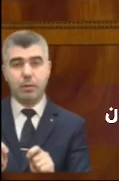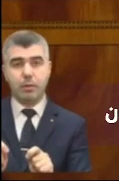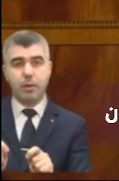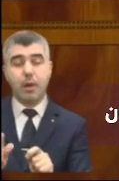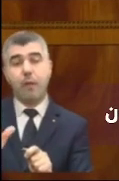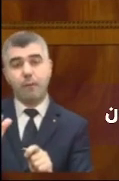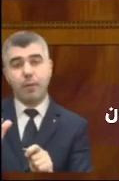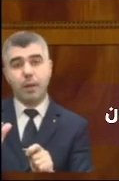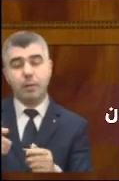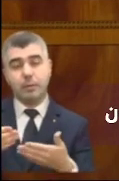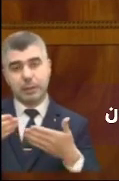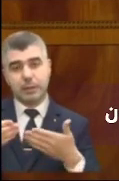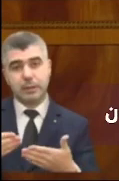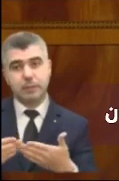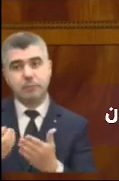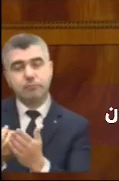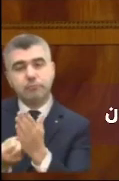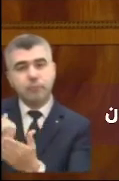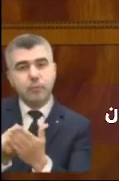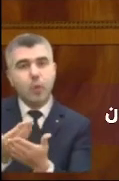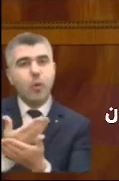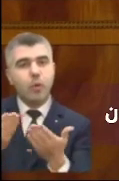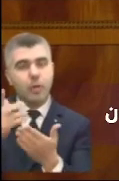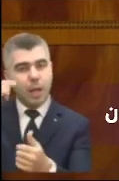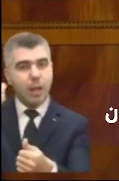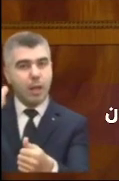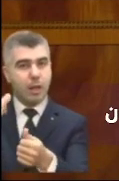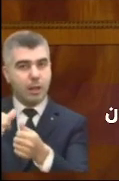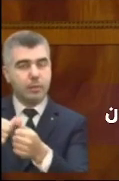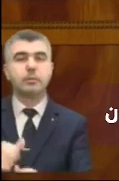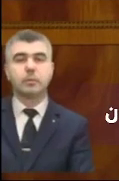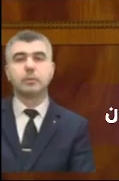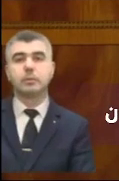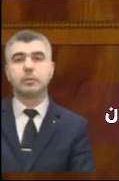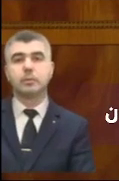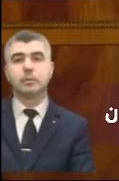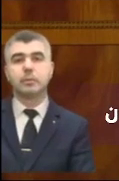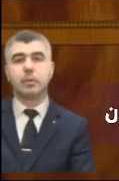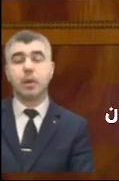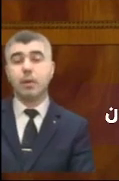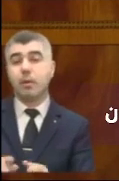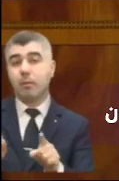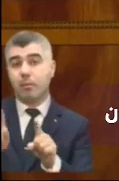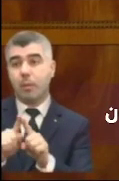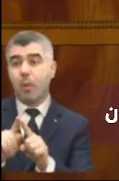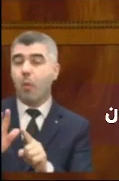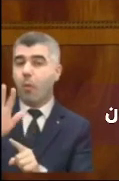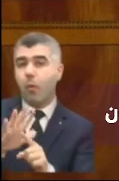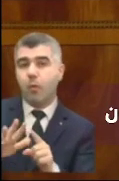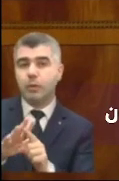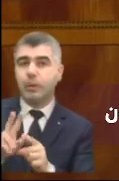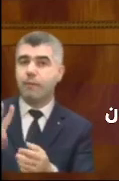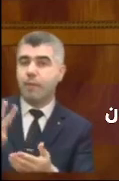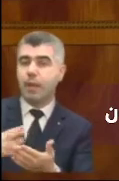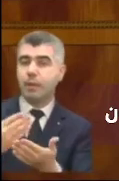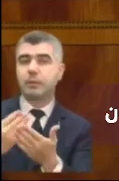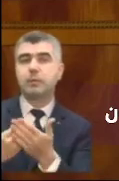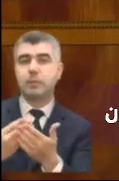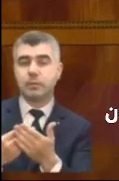بسلطان محمد الخامس كما قمت ذلك في مقبرة سان